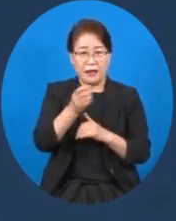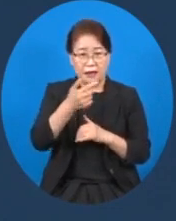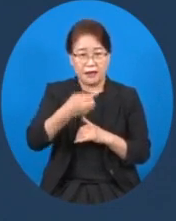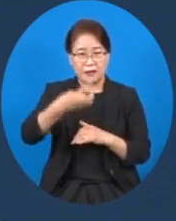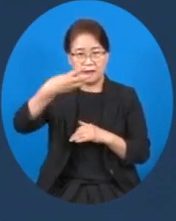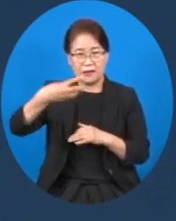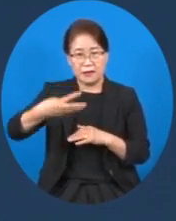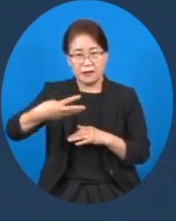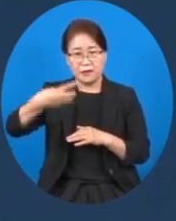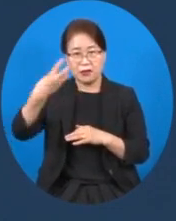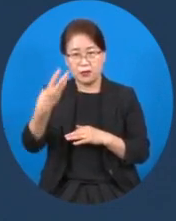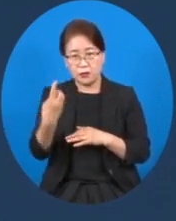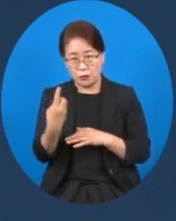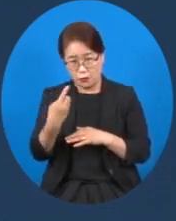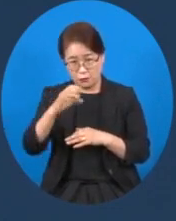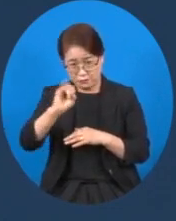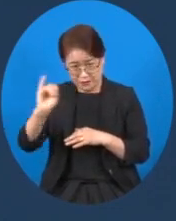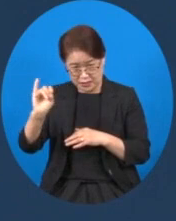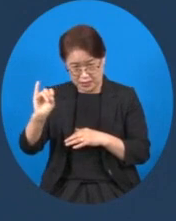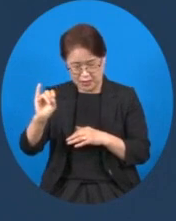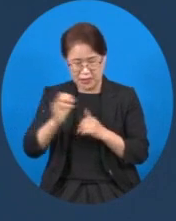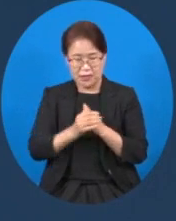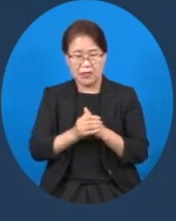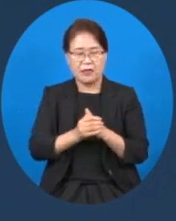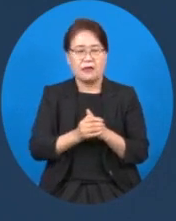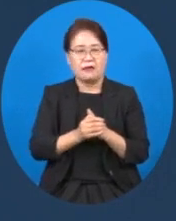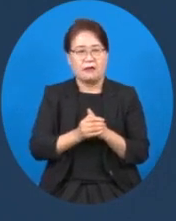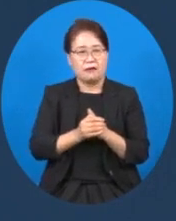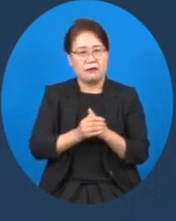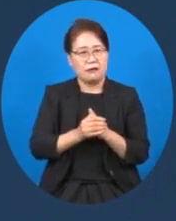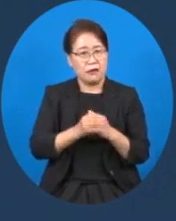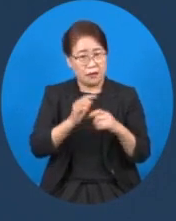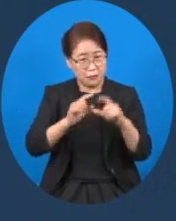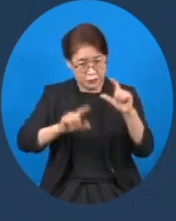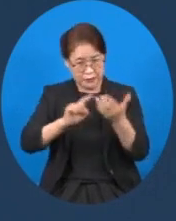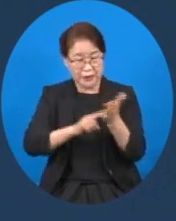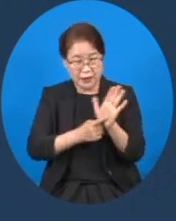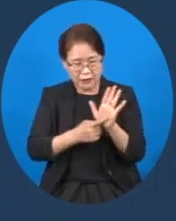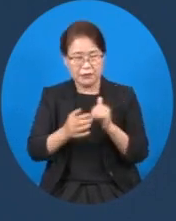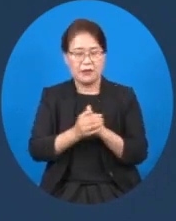그러므로 우리에게 찾아오는 이 영적 무질서의 증가,